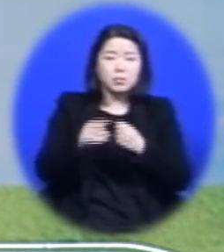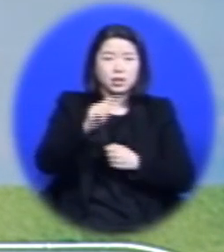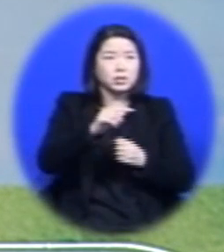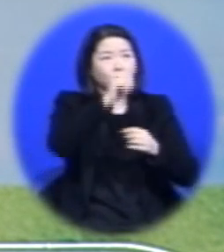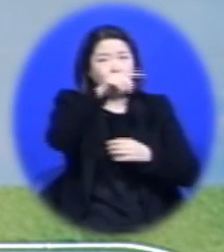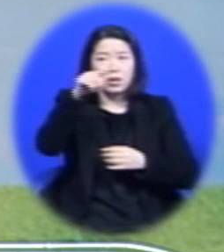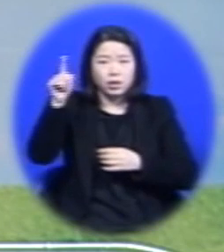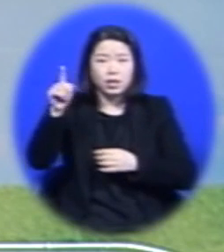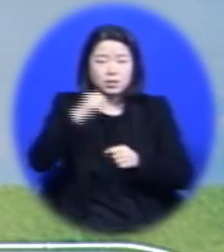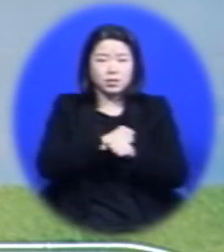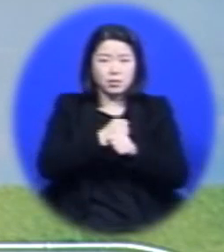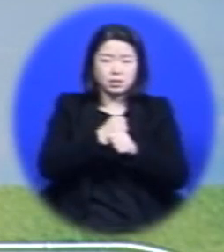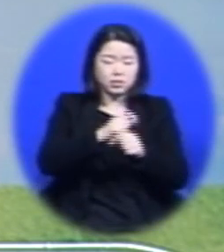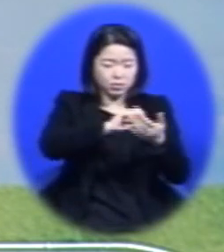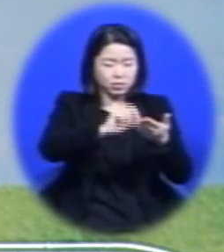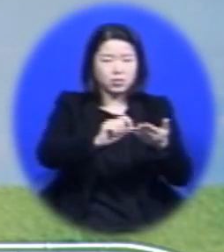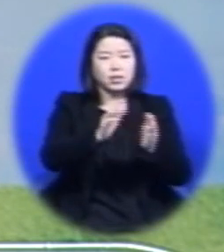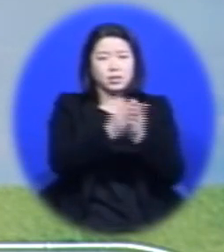해서 시집을 내는 거죠